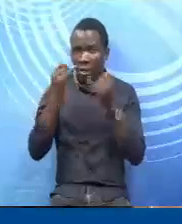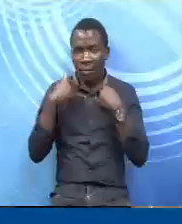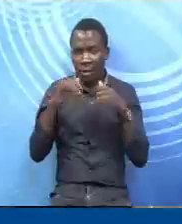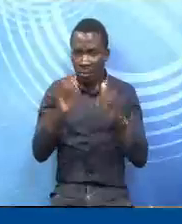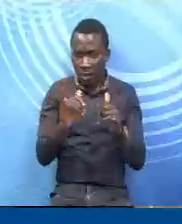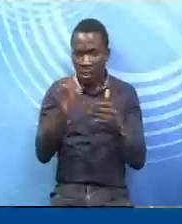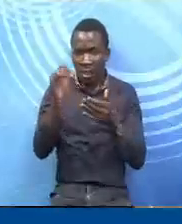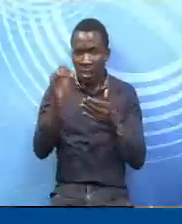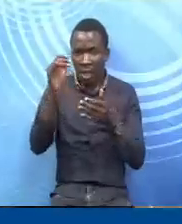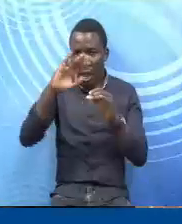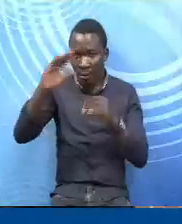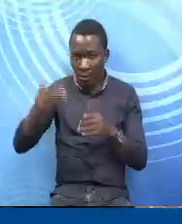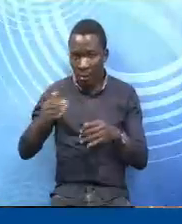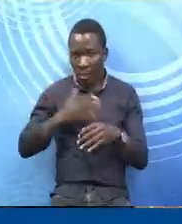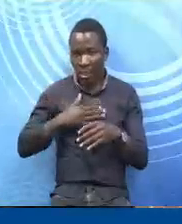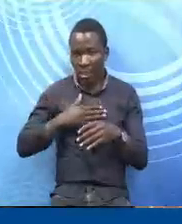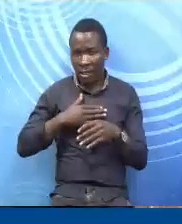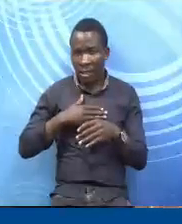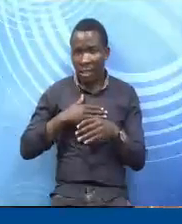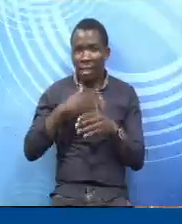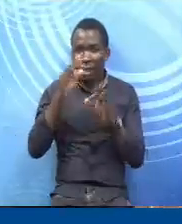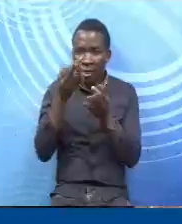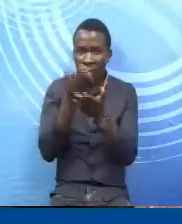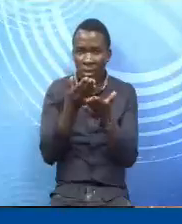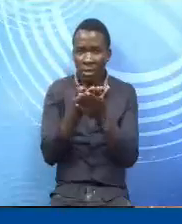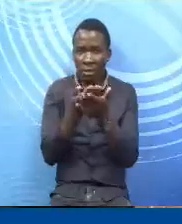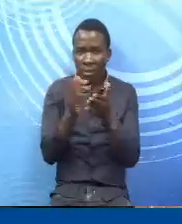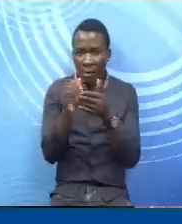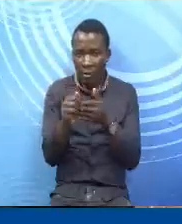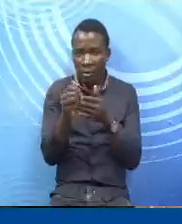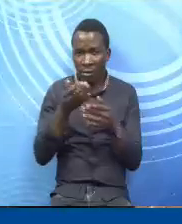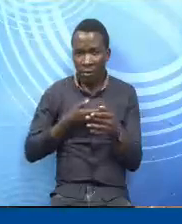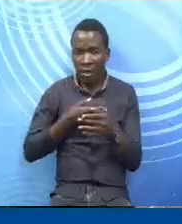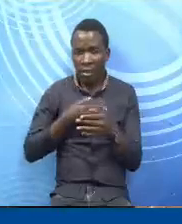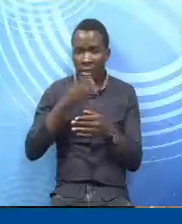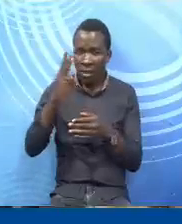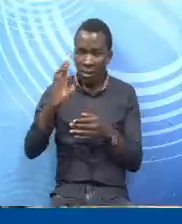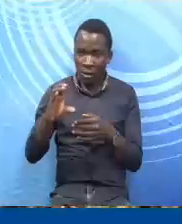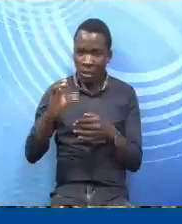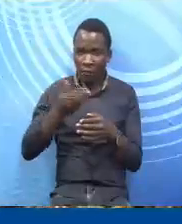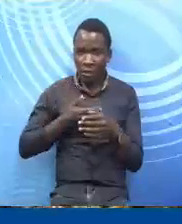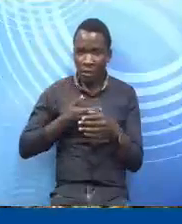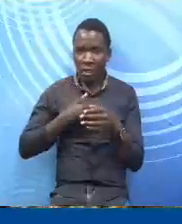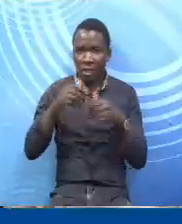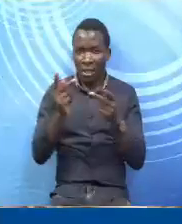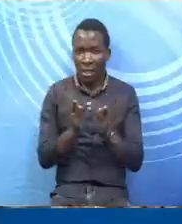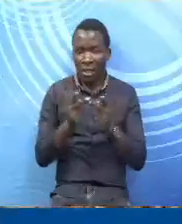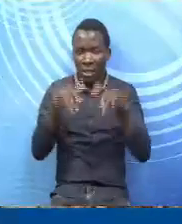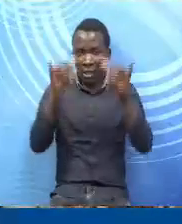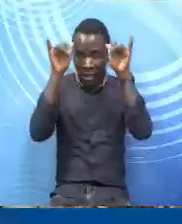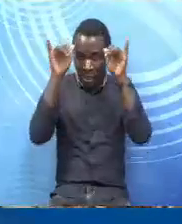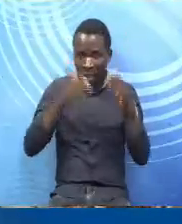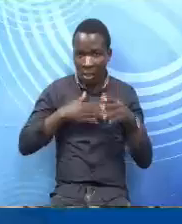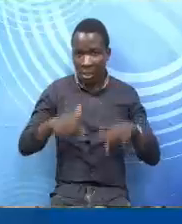mujyanye icyo nsaba ubuyobozi ni ukugira toilette hagira naho inka zanjye ziba abaturanyi b'uyu muryango barahamya ko